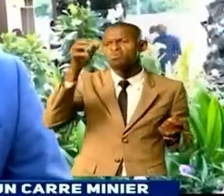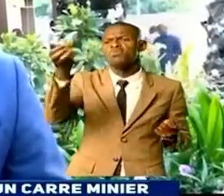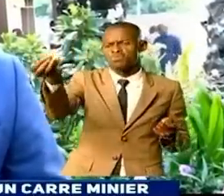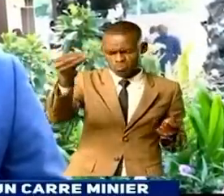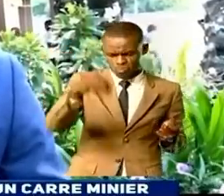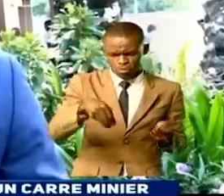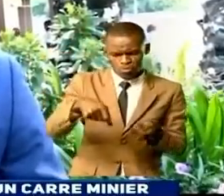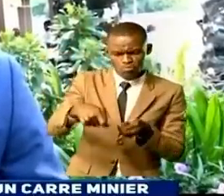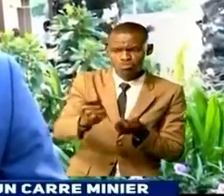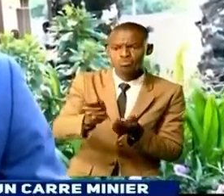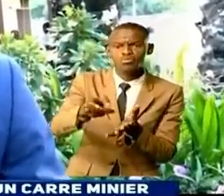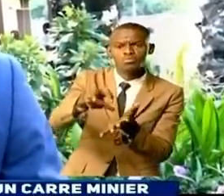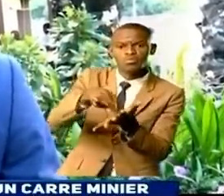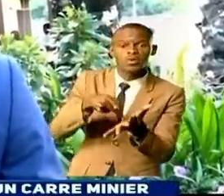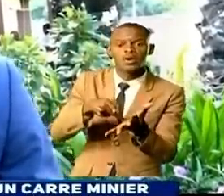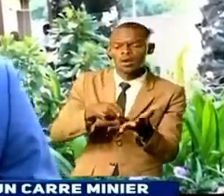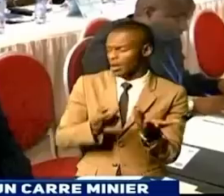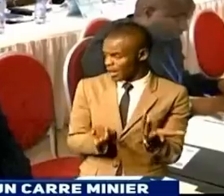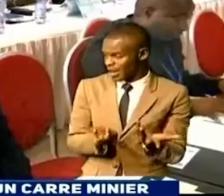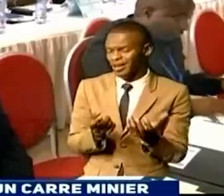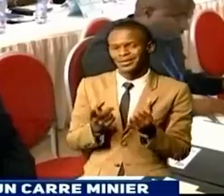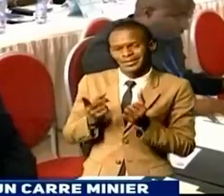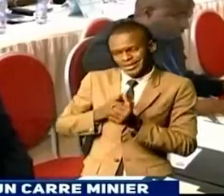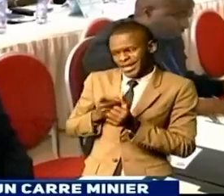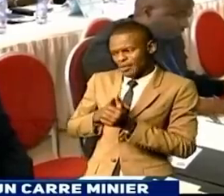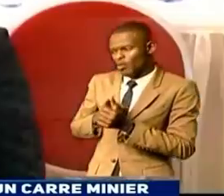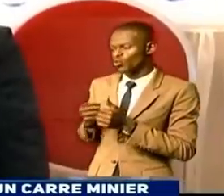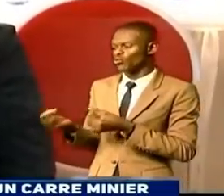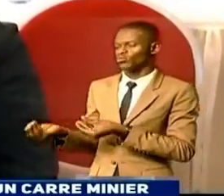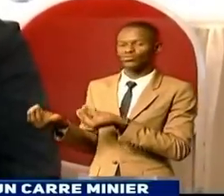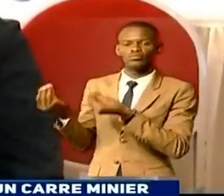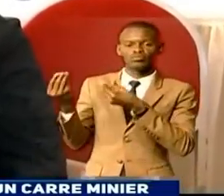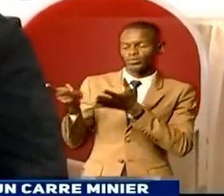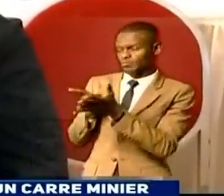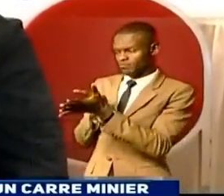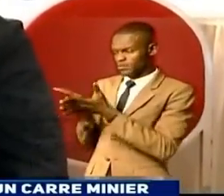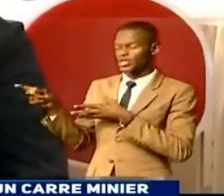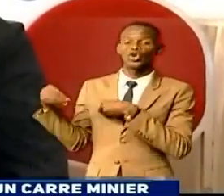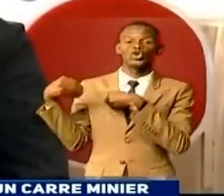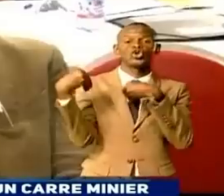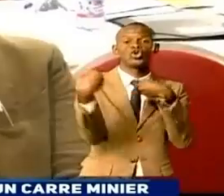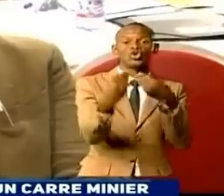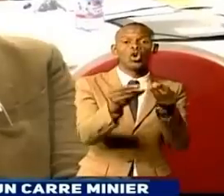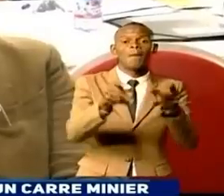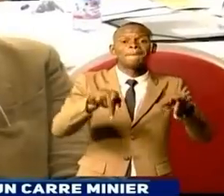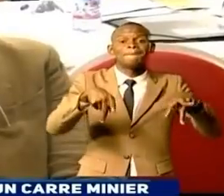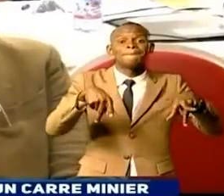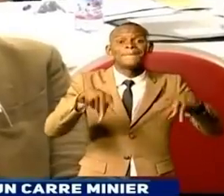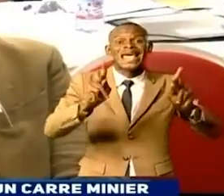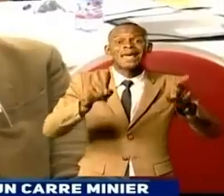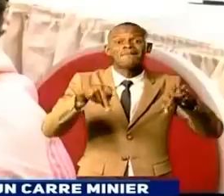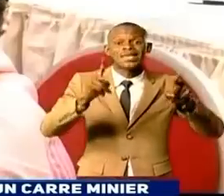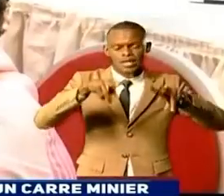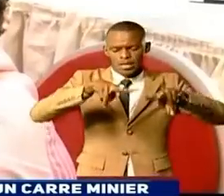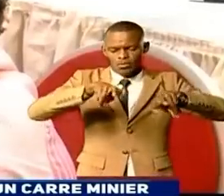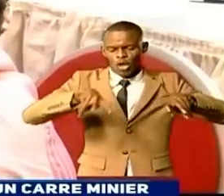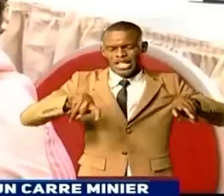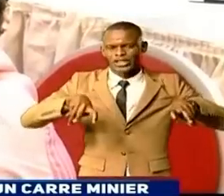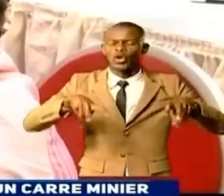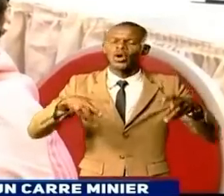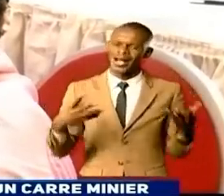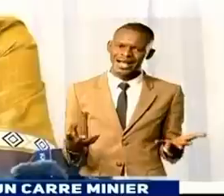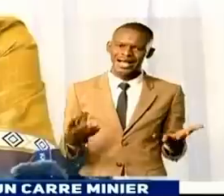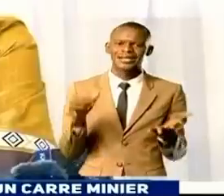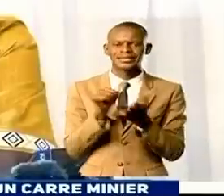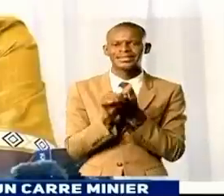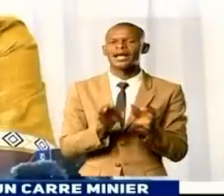Mines pour que ces permis soient octroyés. Cette table ronde qui balise la voie à l'amélioration de la gouvernance du secteur minier concrétise